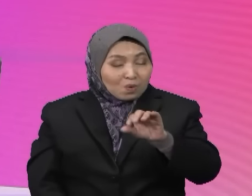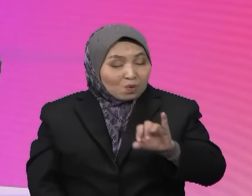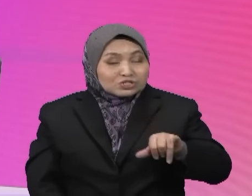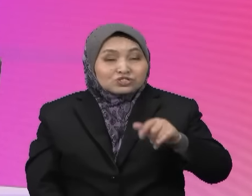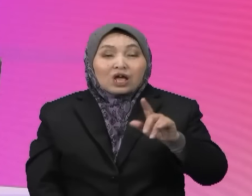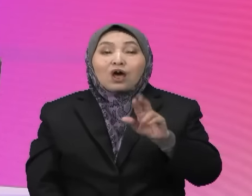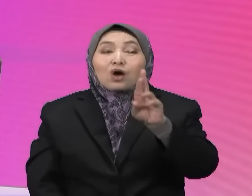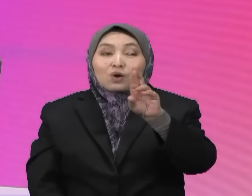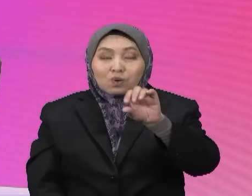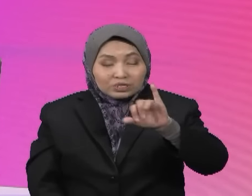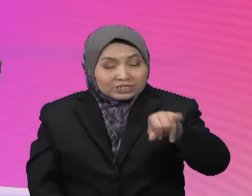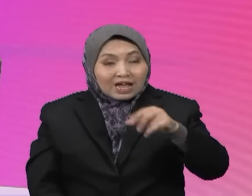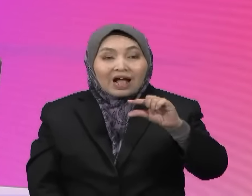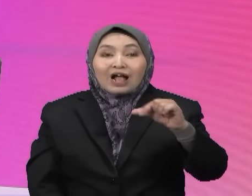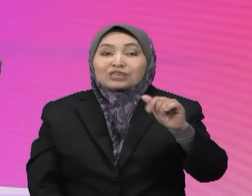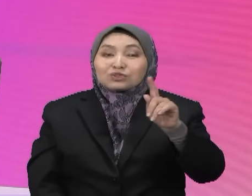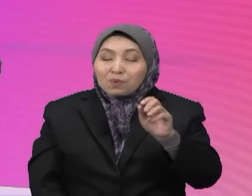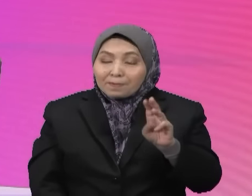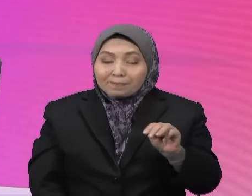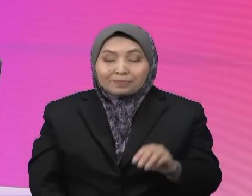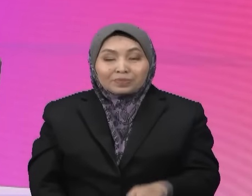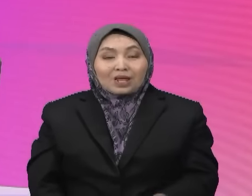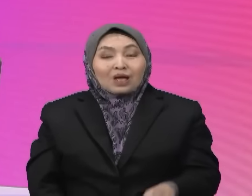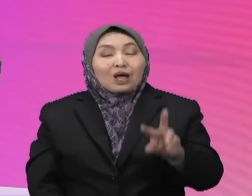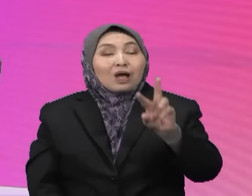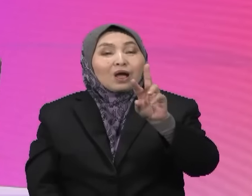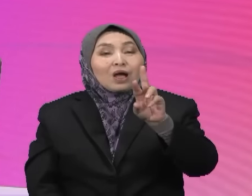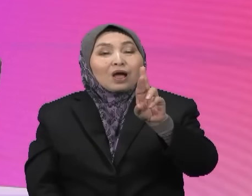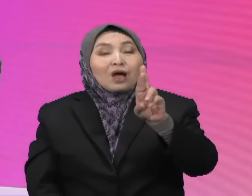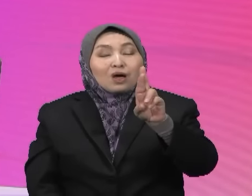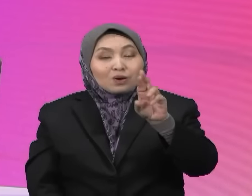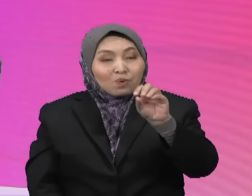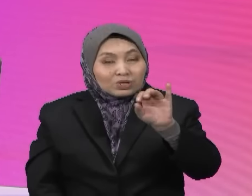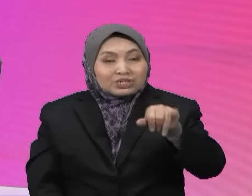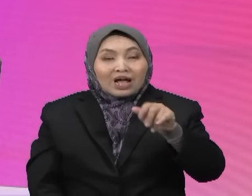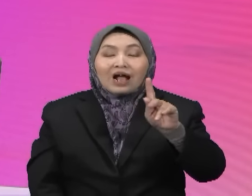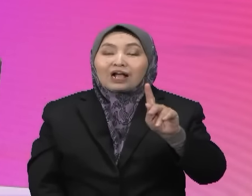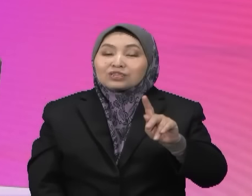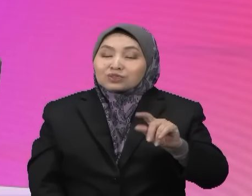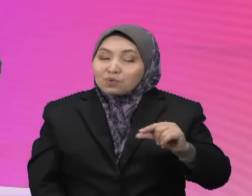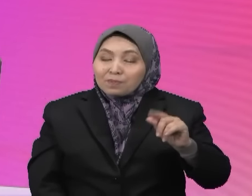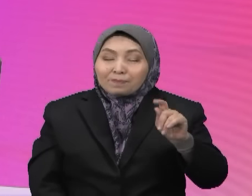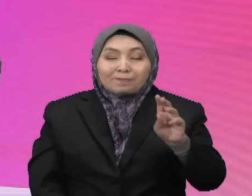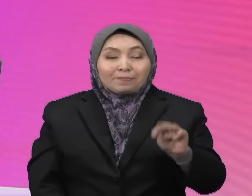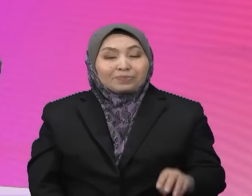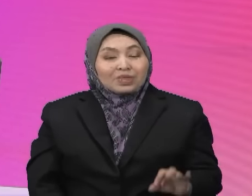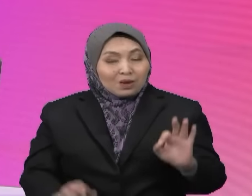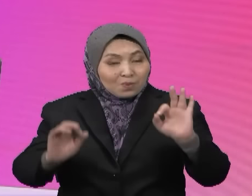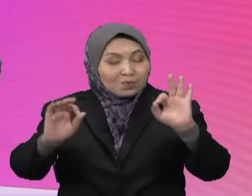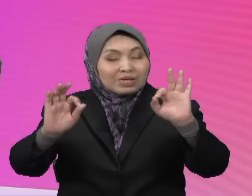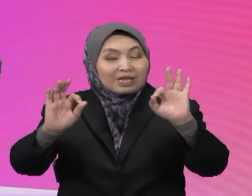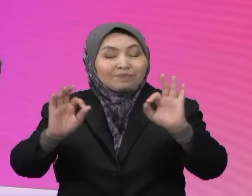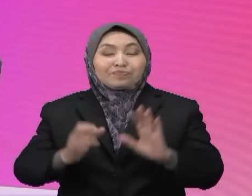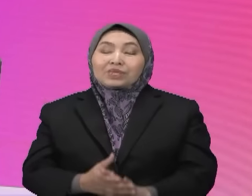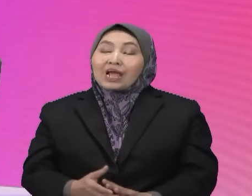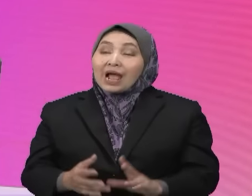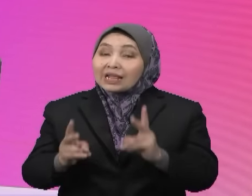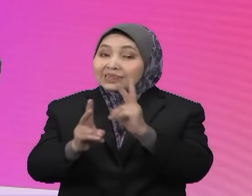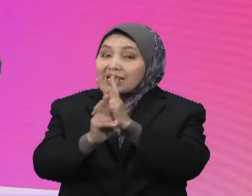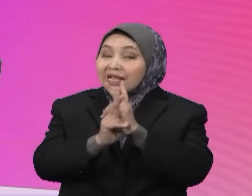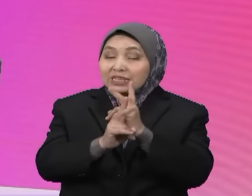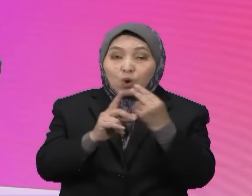raja'tum. Sekali lagi. Sekali lagi, satu, dua, tiga. Raja'atum. Okey. Jadi, hati-hati.